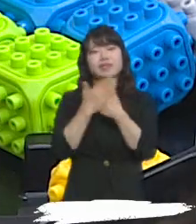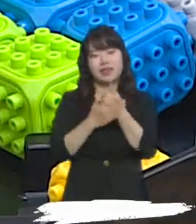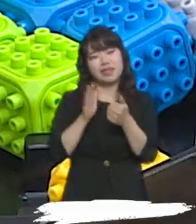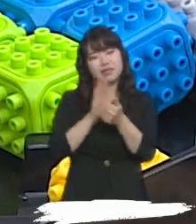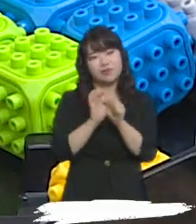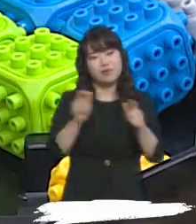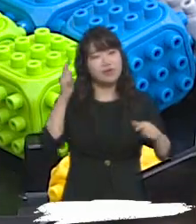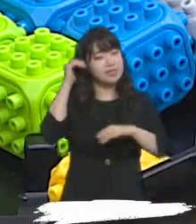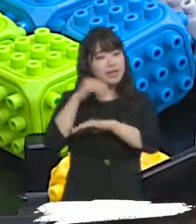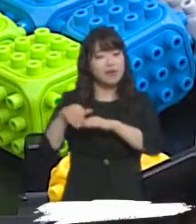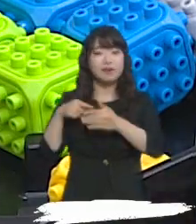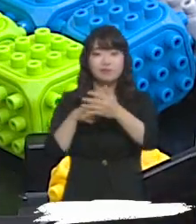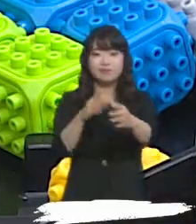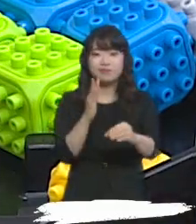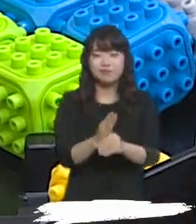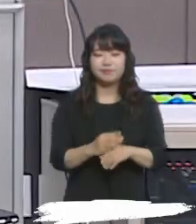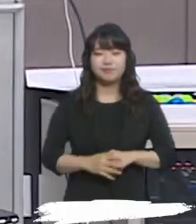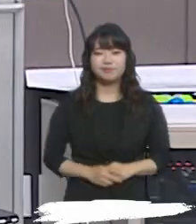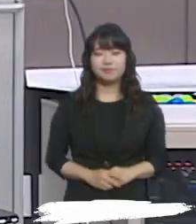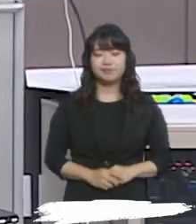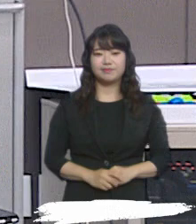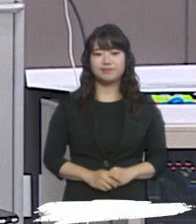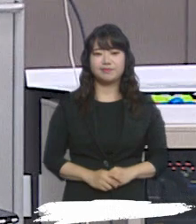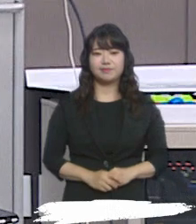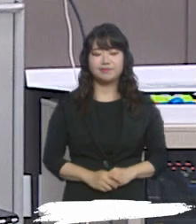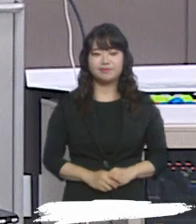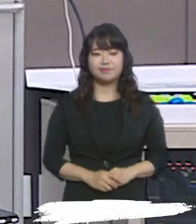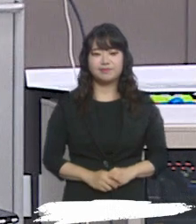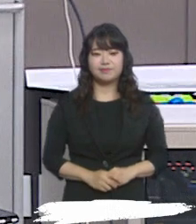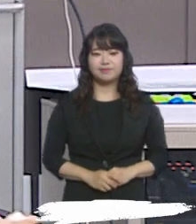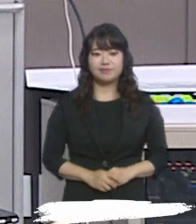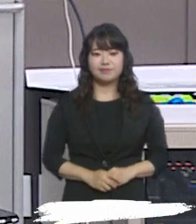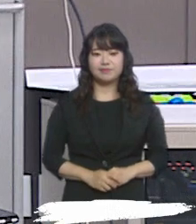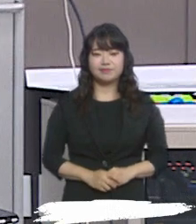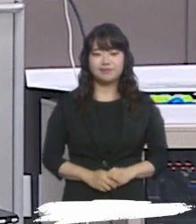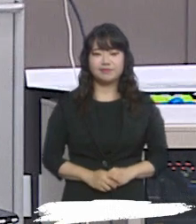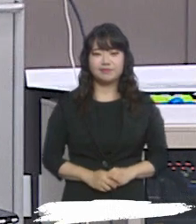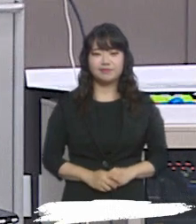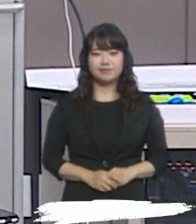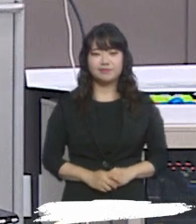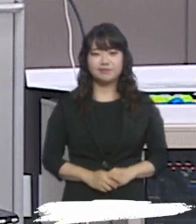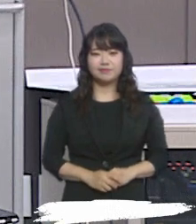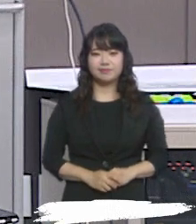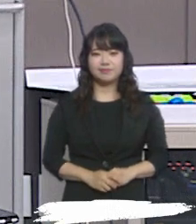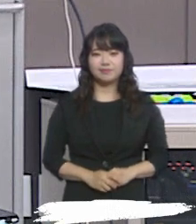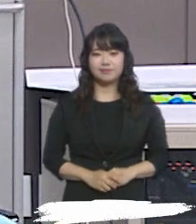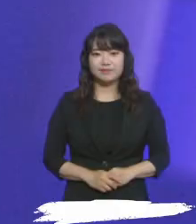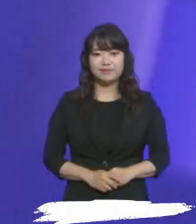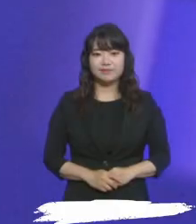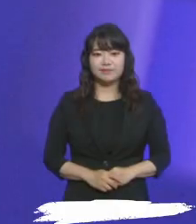지원 방안이 추진되고 있습니다. 헬로TV 뉴스 김호입니다.